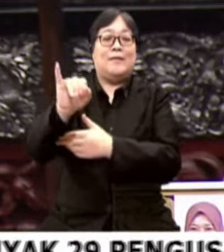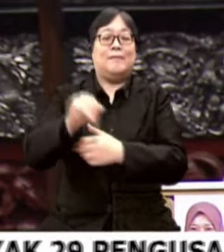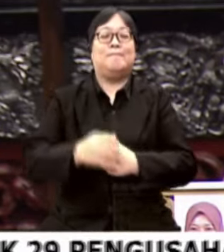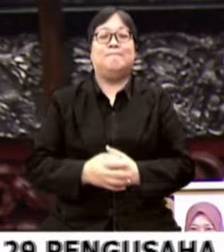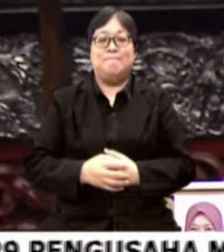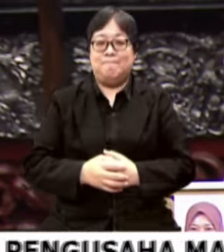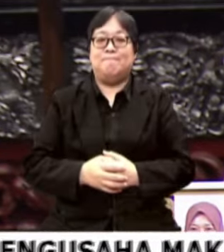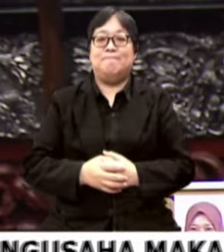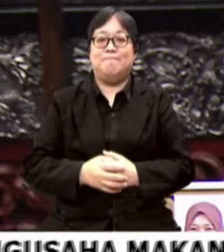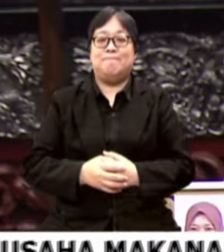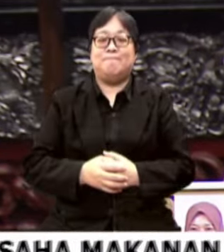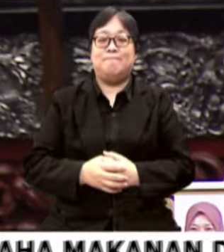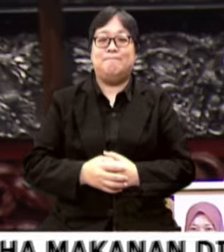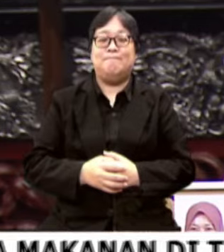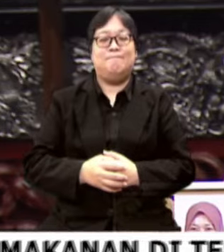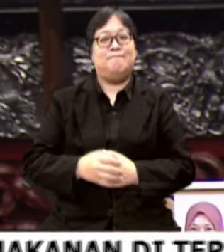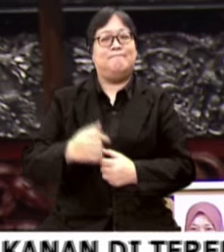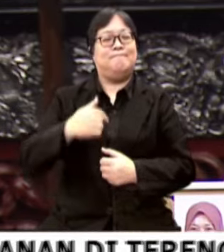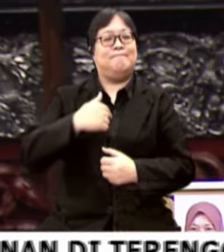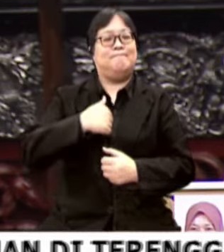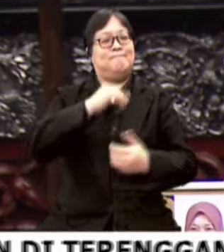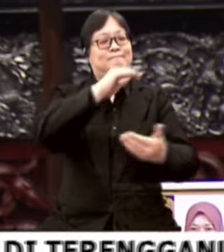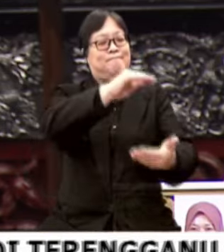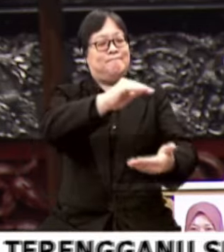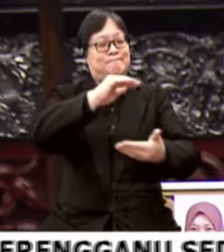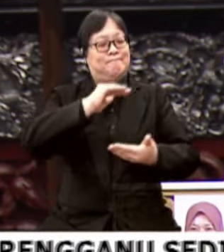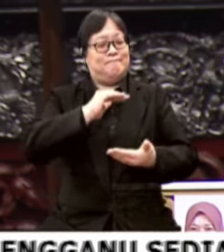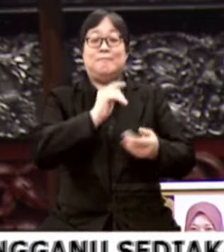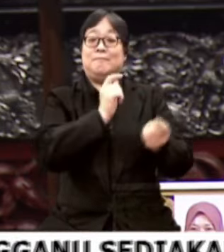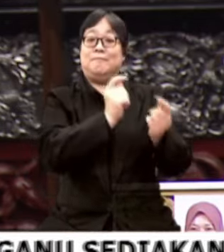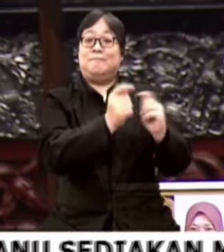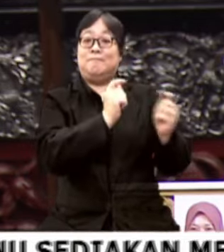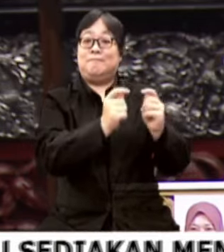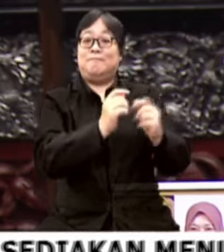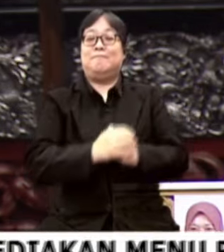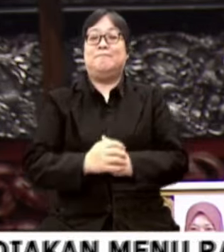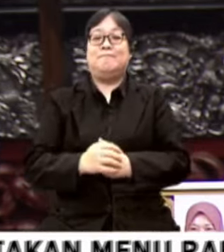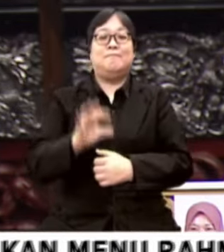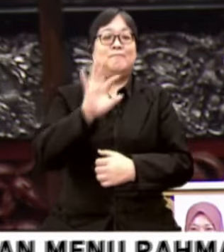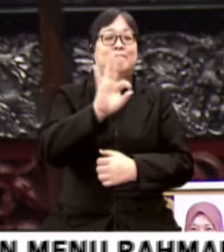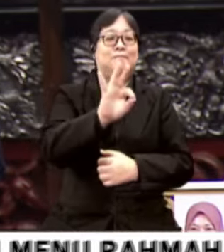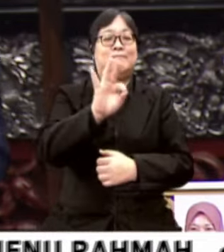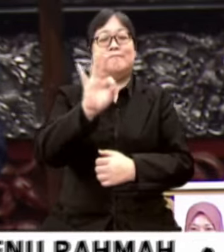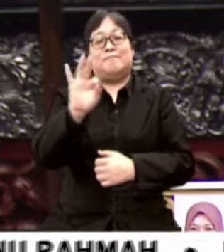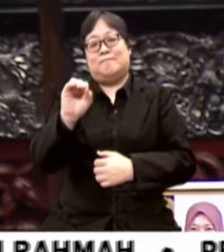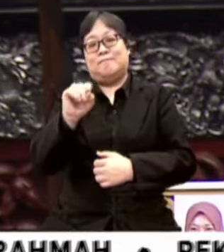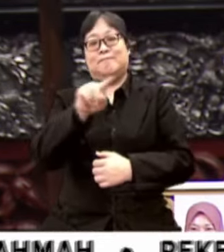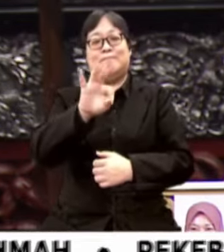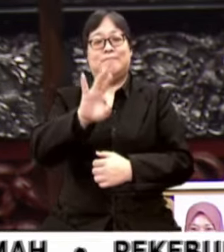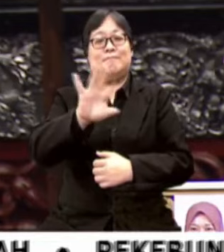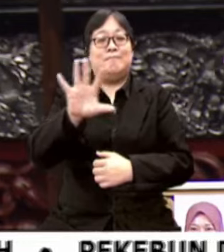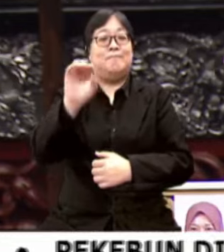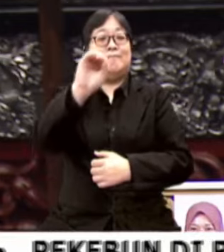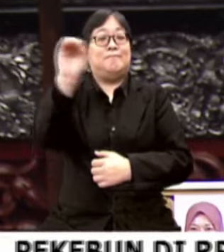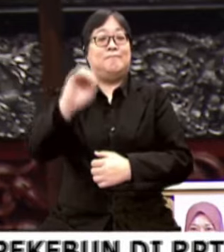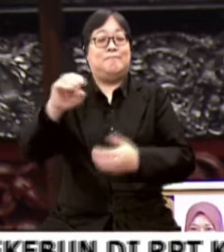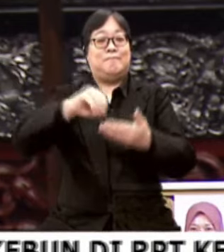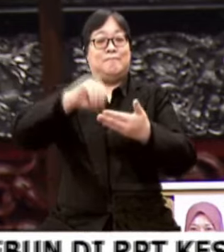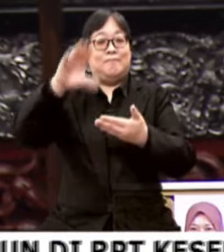dan saya dipahamkan daripada Tik Tok sebanyak 90 9500 konten yang diturunkan itu